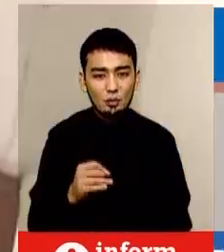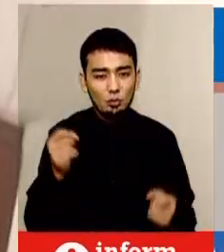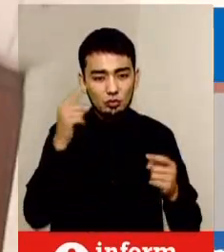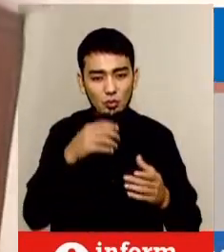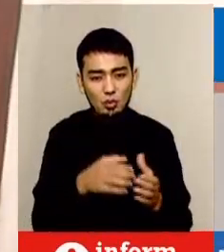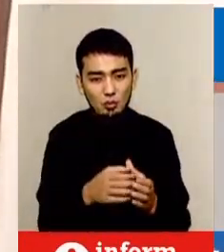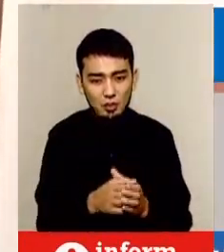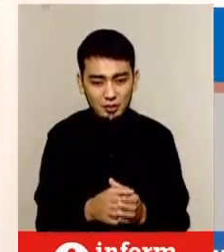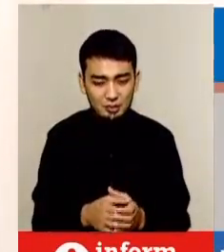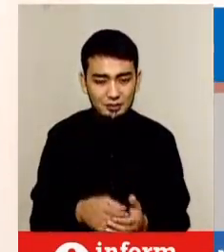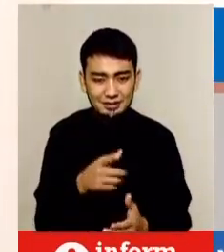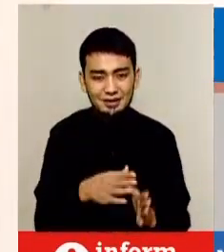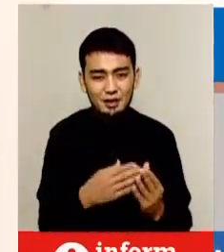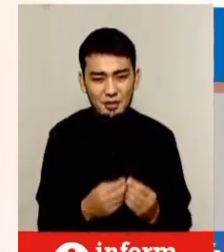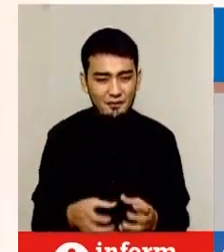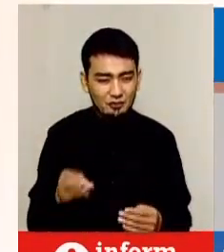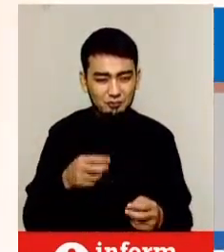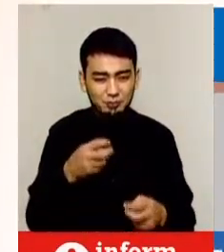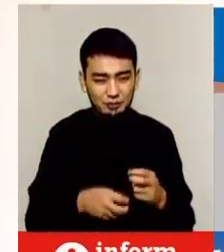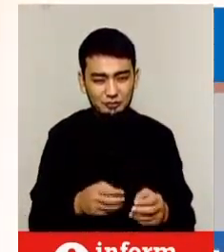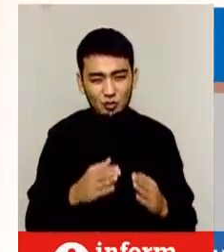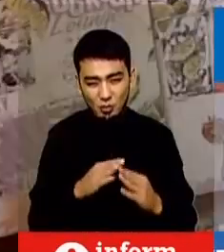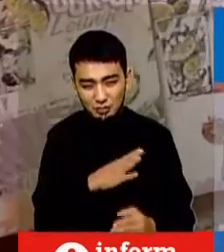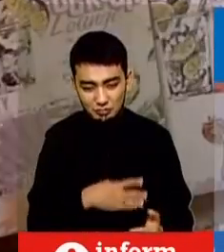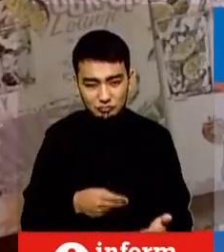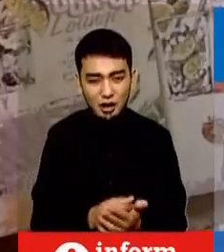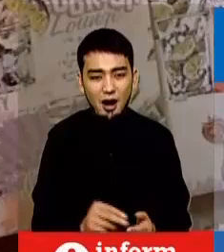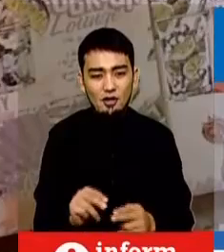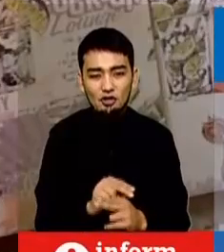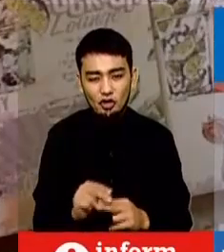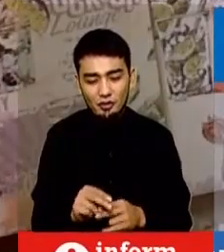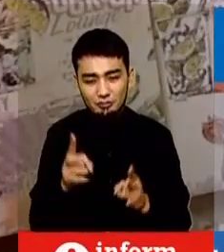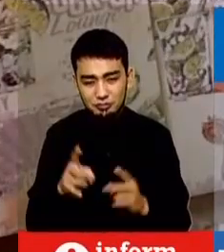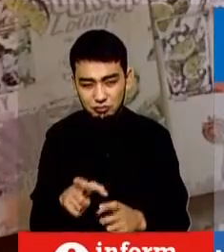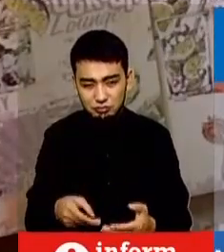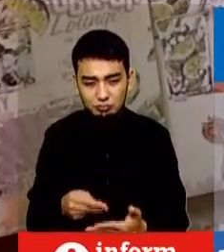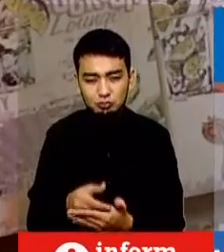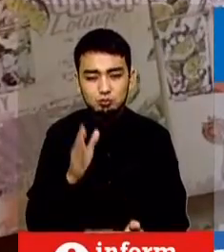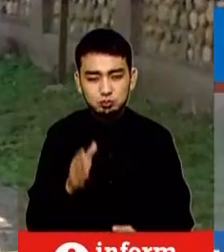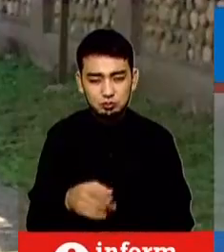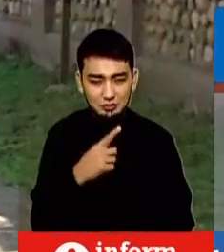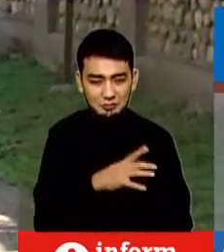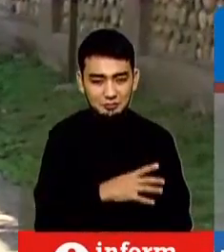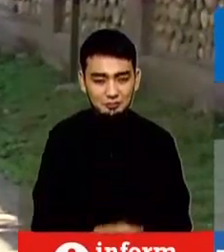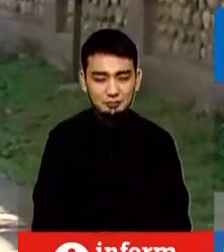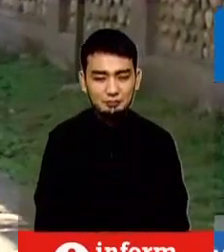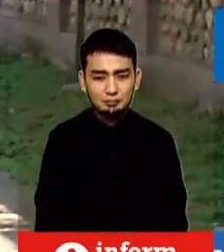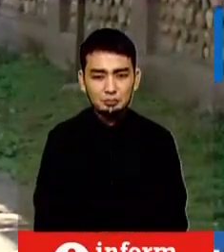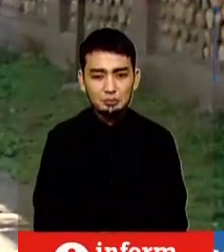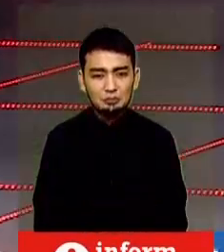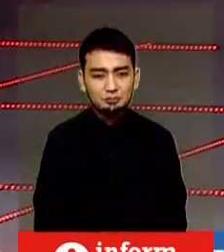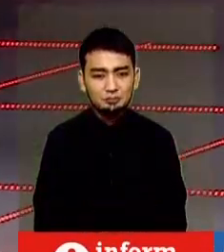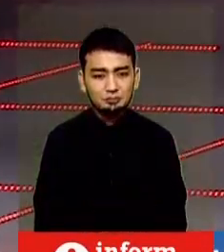компания решила возместить семье весь убыток, в том числе оплатить лечение пострадавших. Дамир Анитов, Сергей Шуйский, Информбюро.